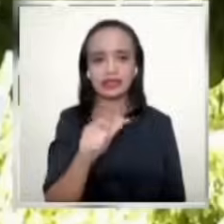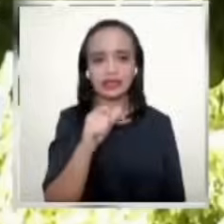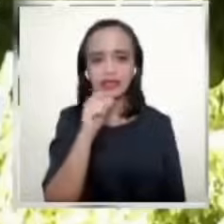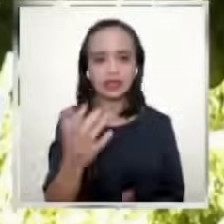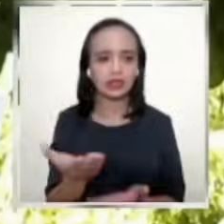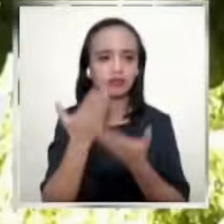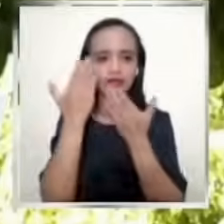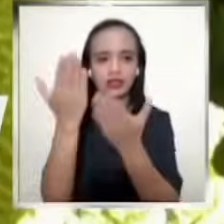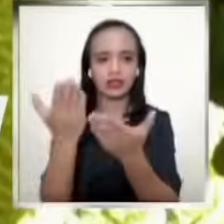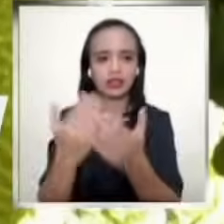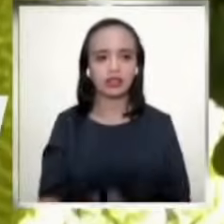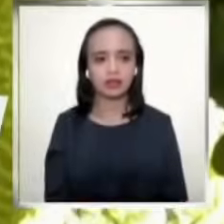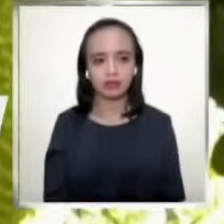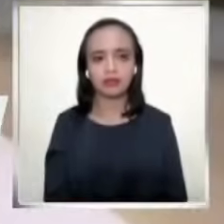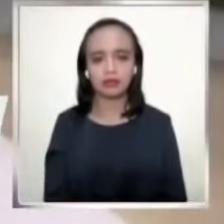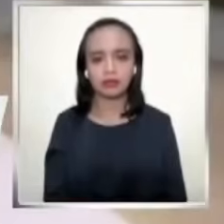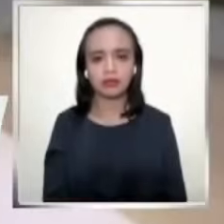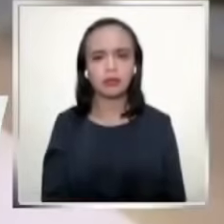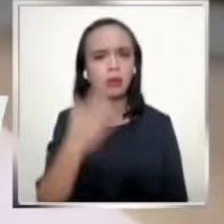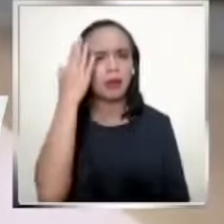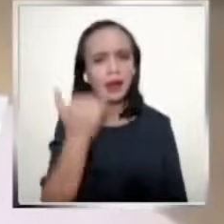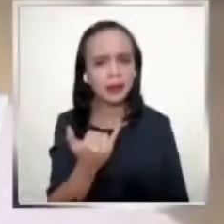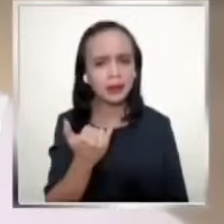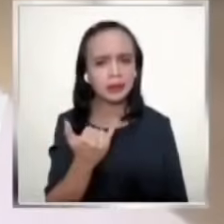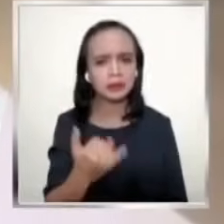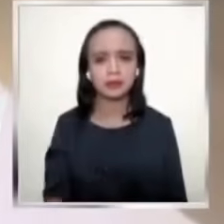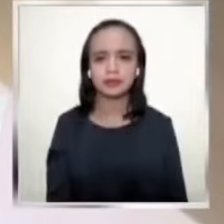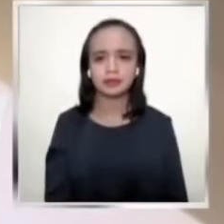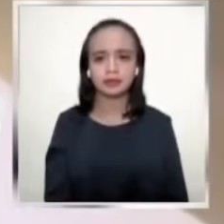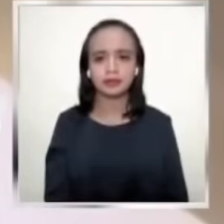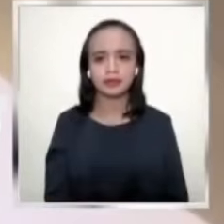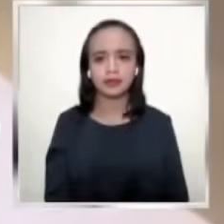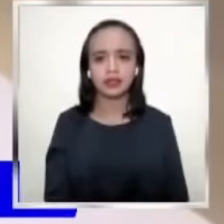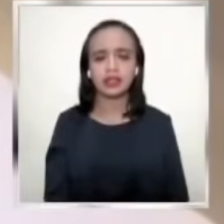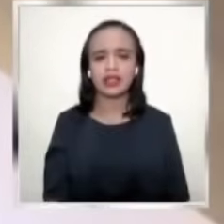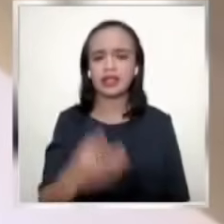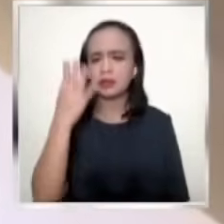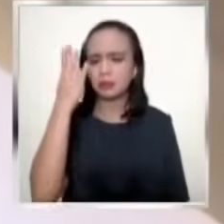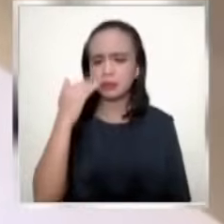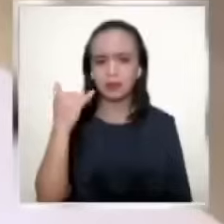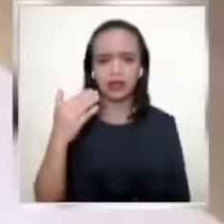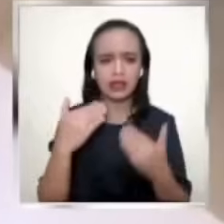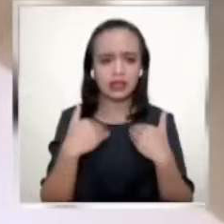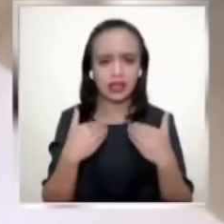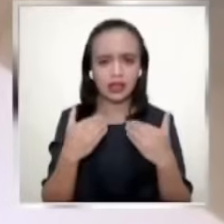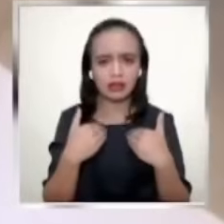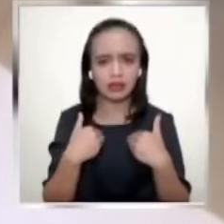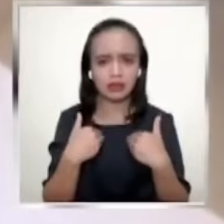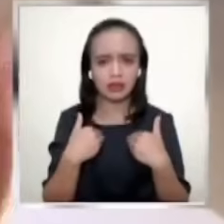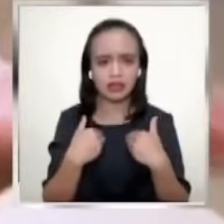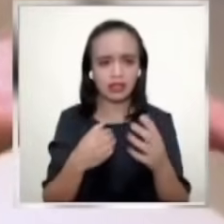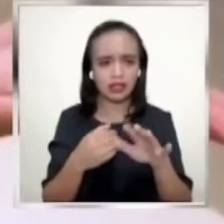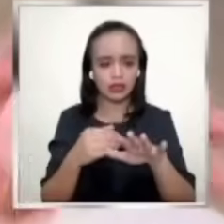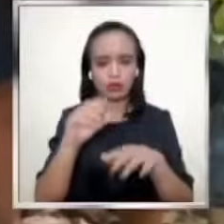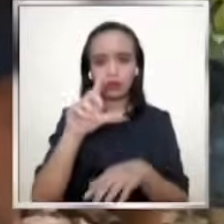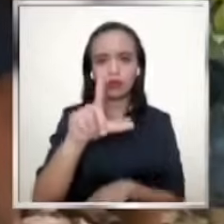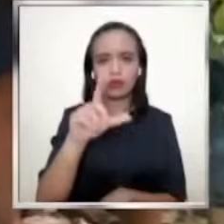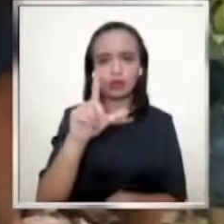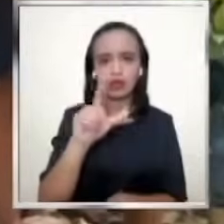farm. Bakit kaya? Kuya Kim, bakit may tinik-tinik at spikes ang langka? Kuya Kim, ano